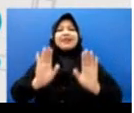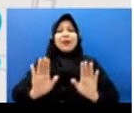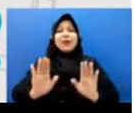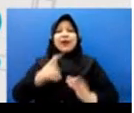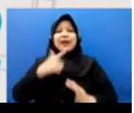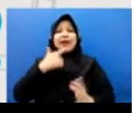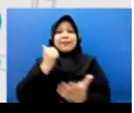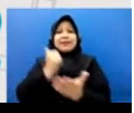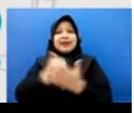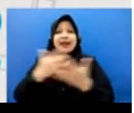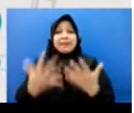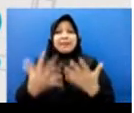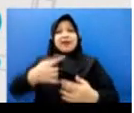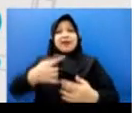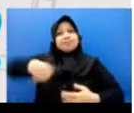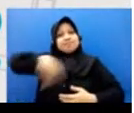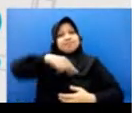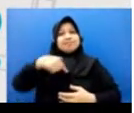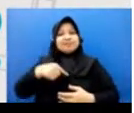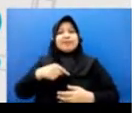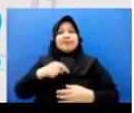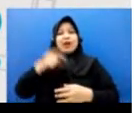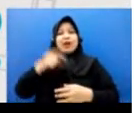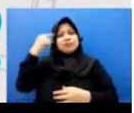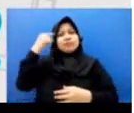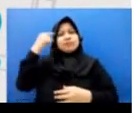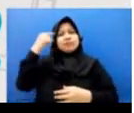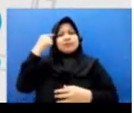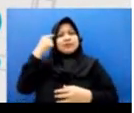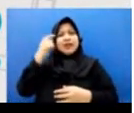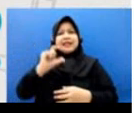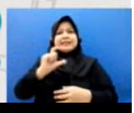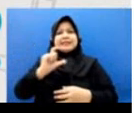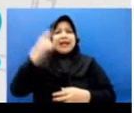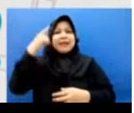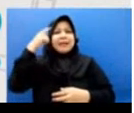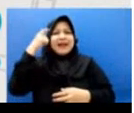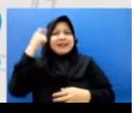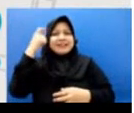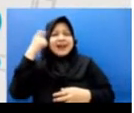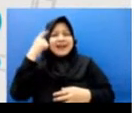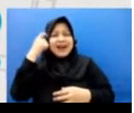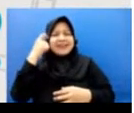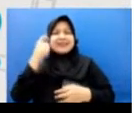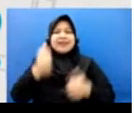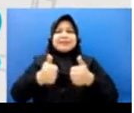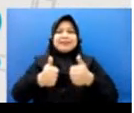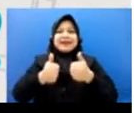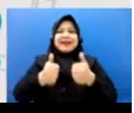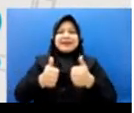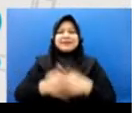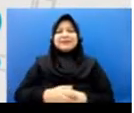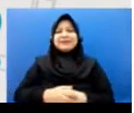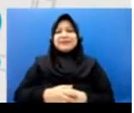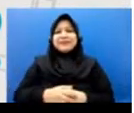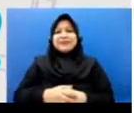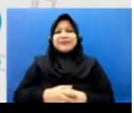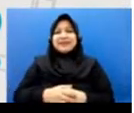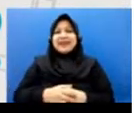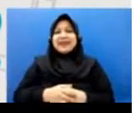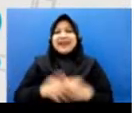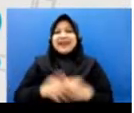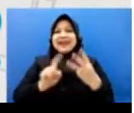mendesain pembelajarannya, membuat skenario aja yang terbaik sesuai dengan tujuan pembelajaran kita. Lalu yang terakhir, yang ketiga